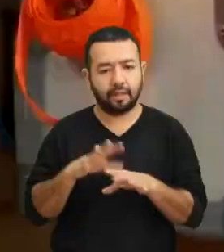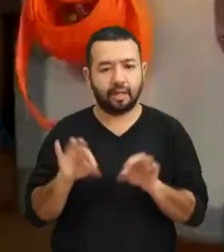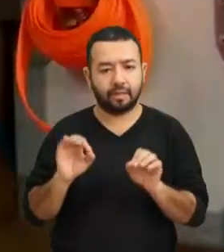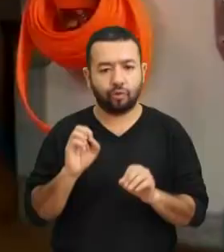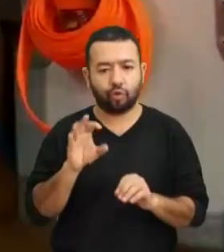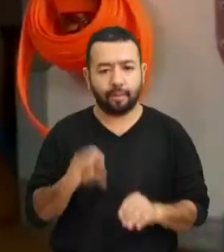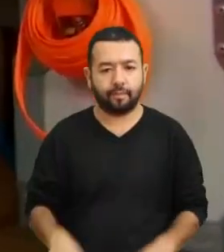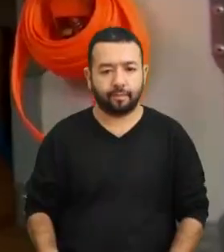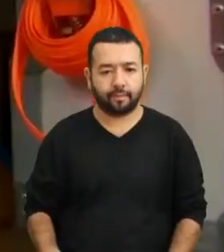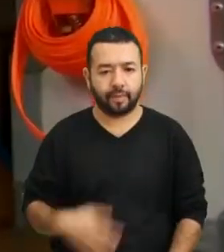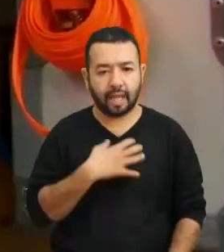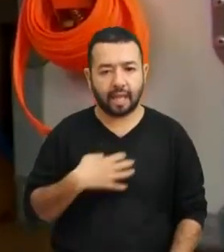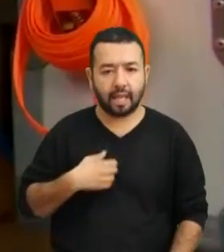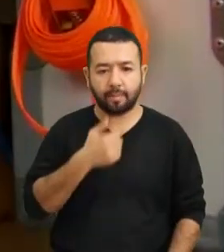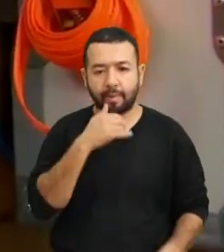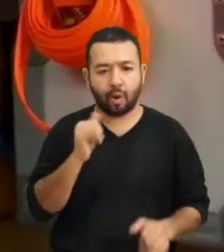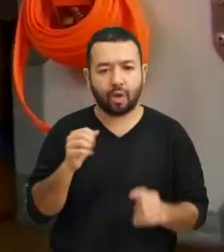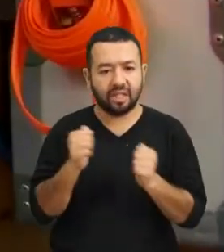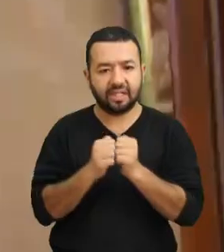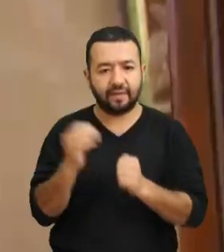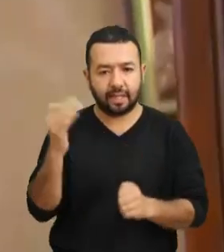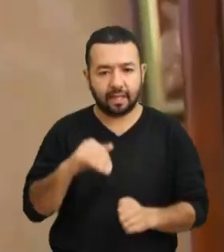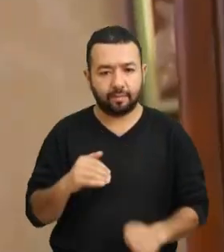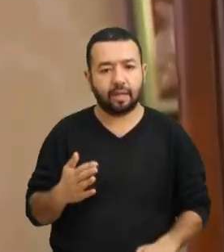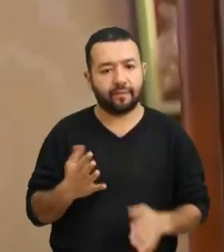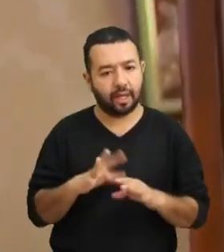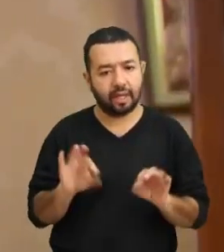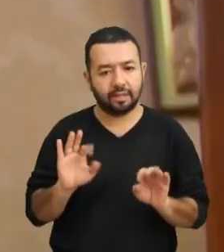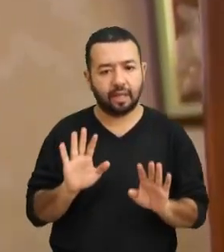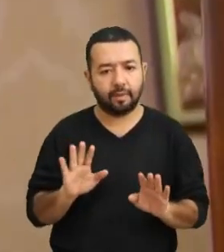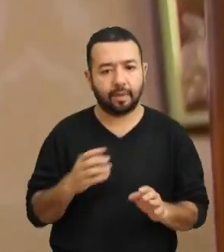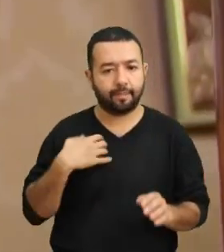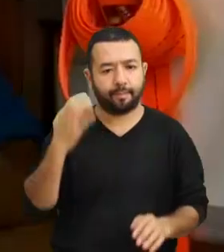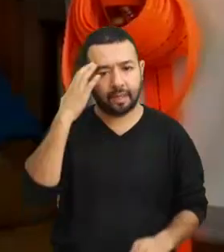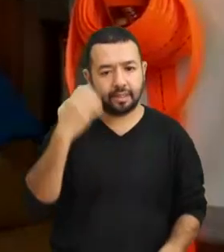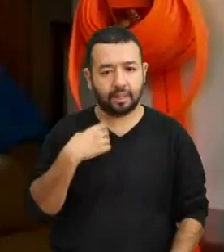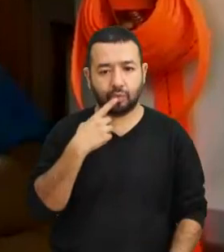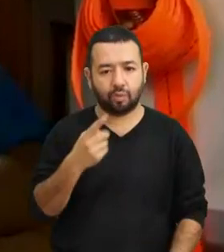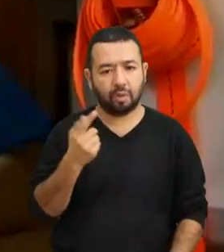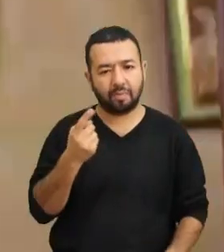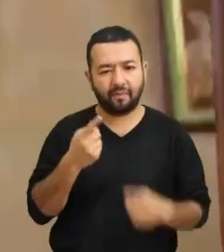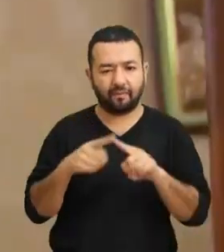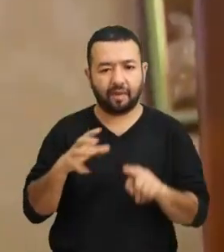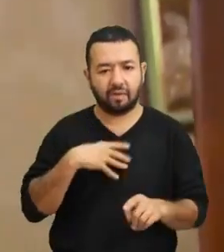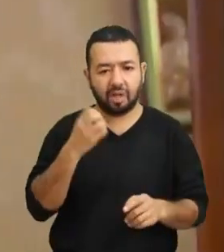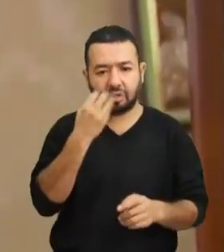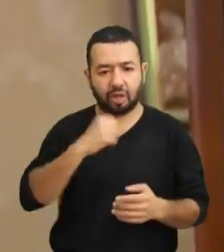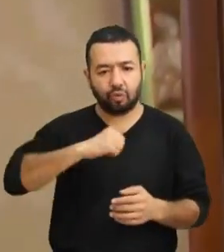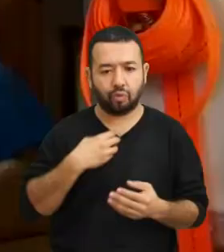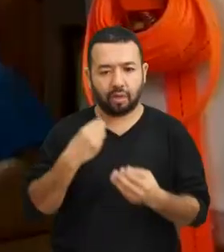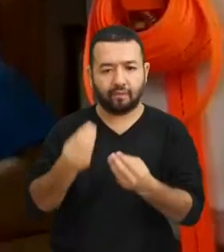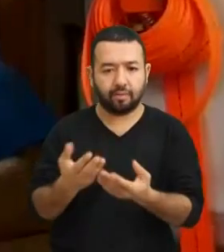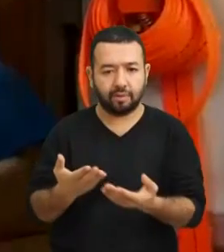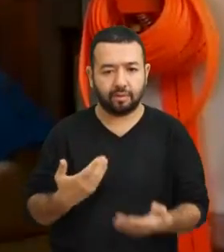hocam. Anne babayı oynayacak çift burada mı? Hazır ama baştan söyleyeyim biraz garip bir çift. Size çiçekle çikolata